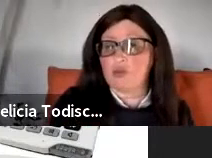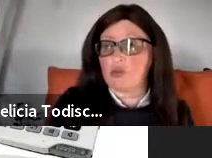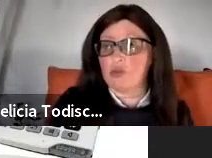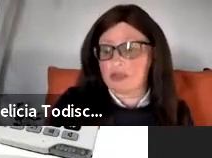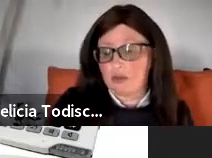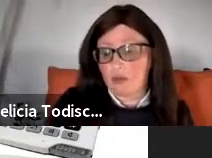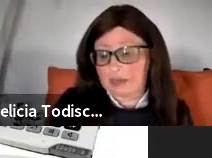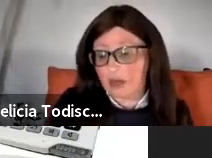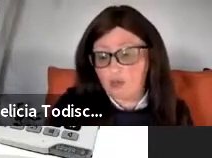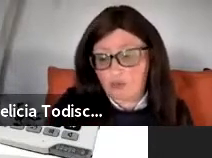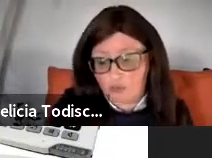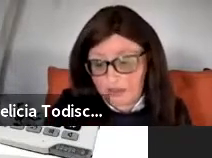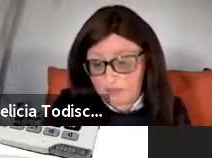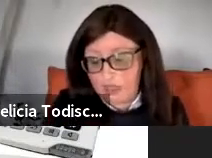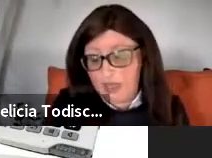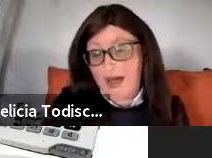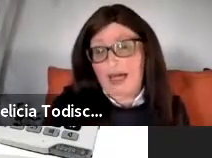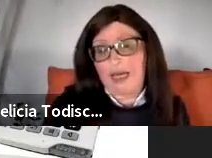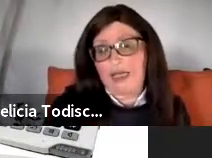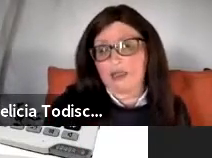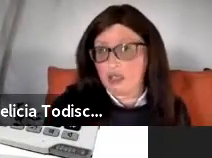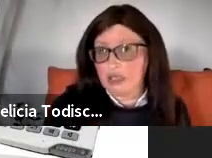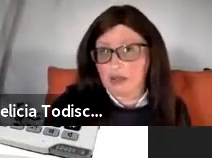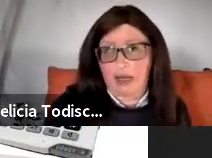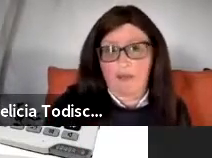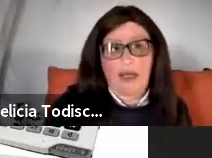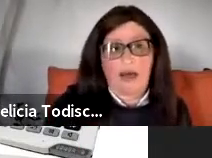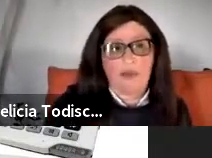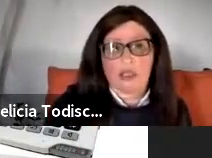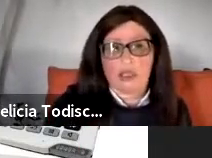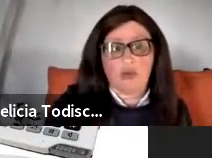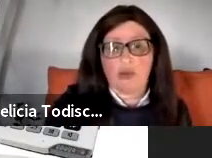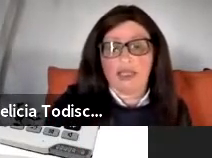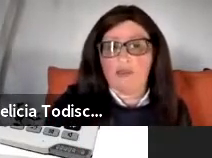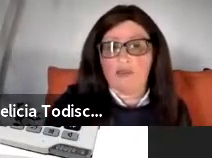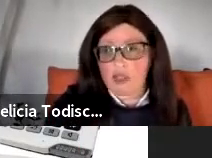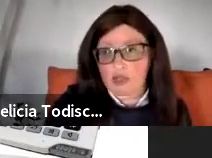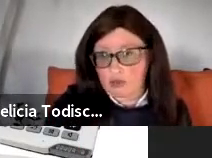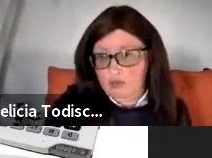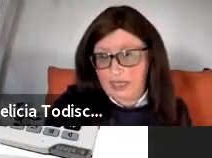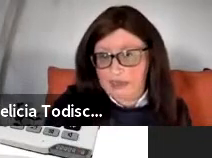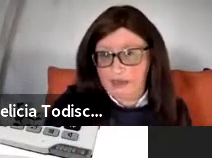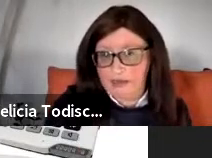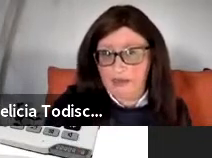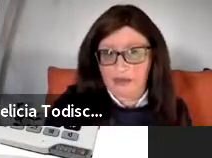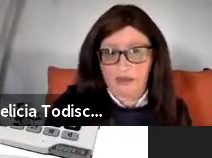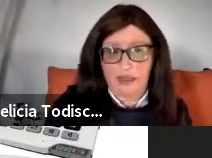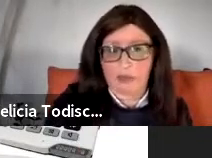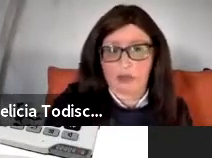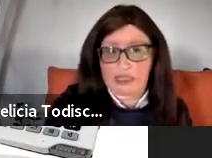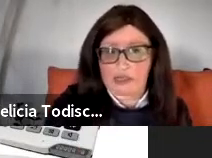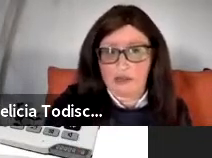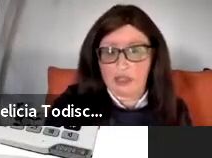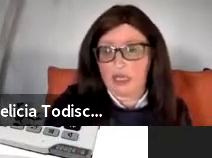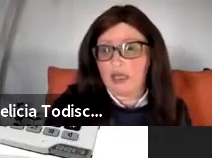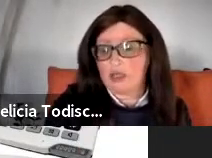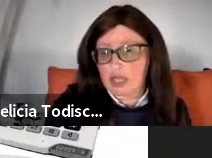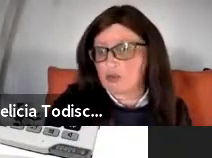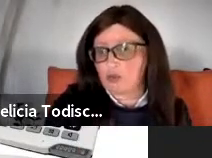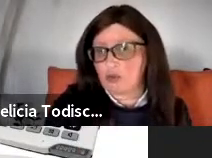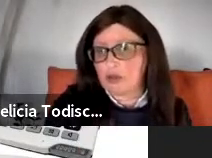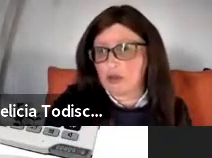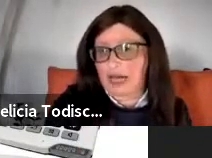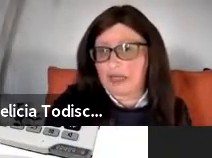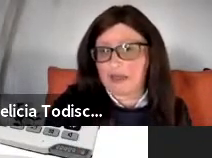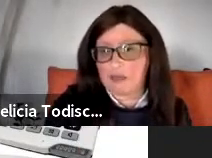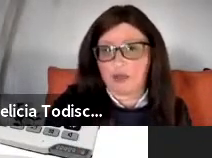nel momento in cui si guarda un film al cinema. Abbiamo già detto che è difficile trovare le proiezioni